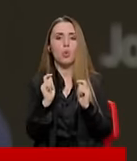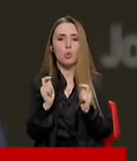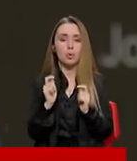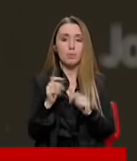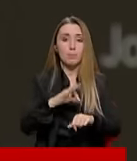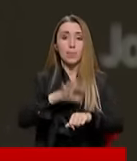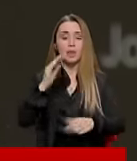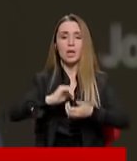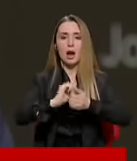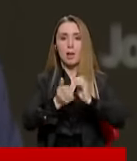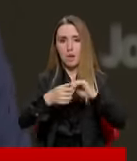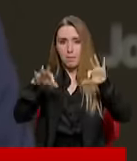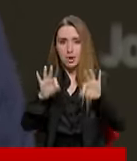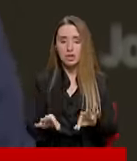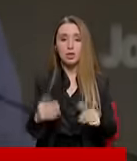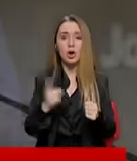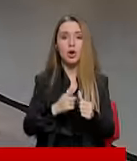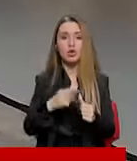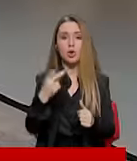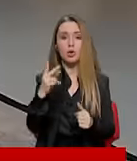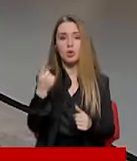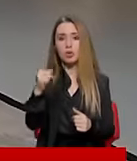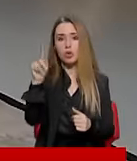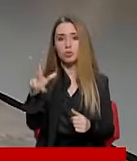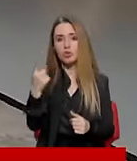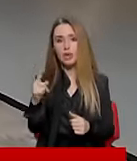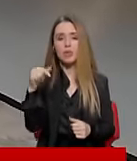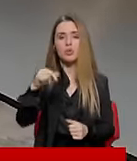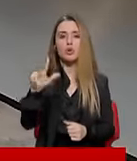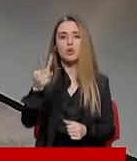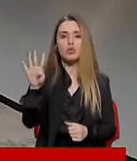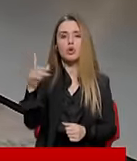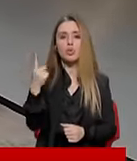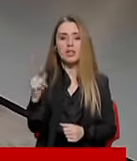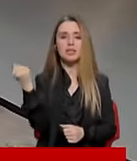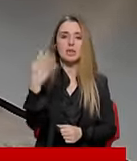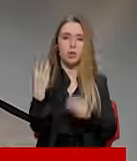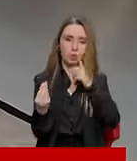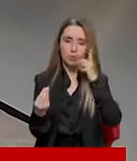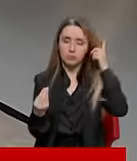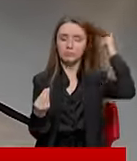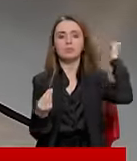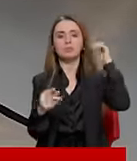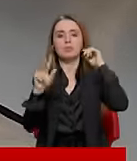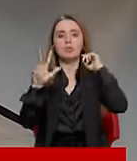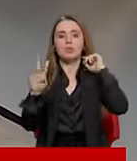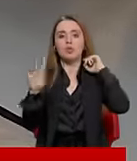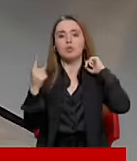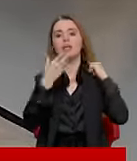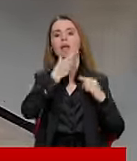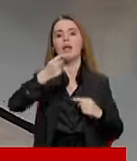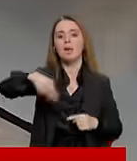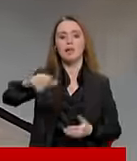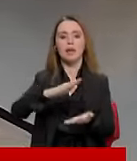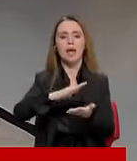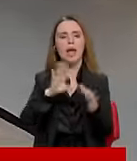hemen bir kampanya yaptık ilk önce 12.000 133.000 derken bugün 34.000 sayısına ulaştık 34.000 emekliye